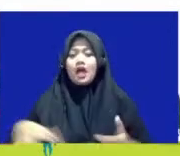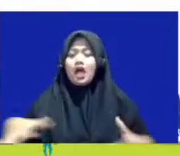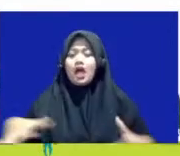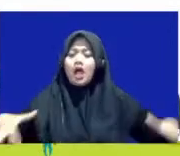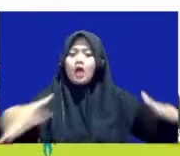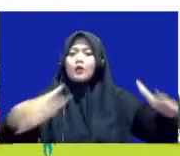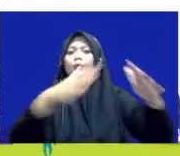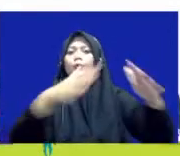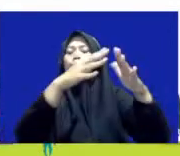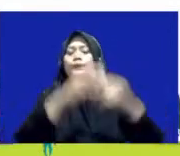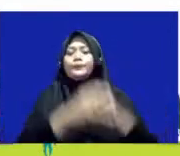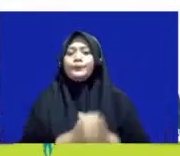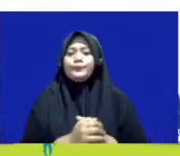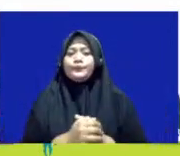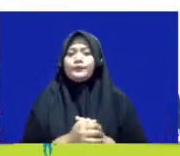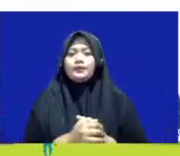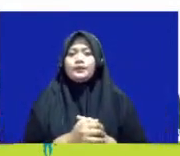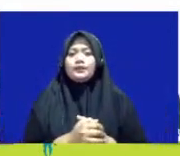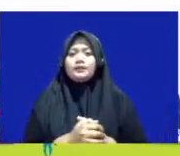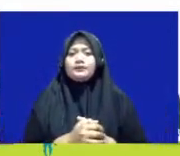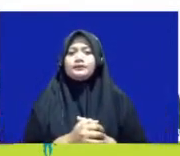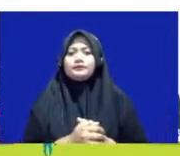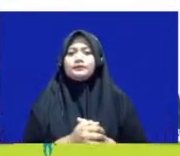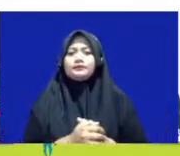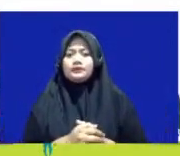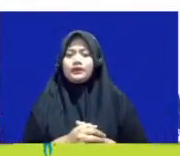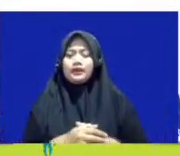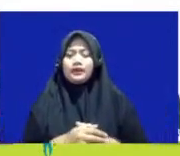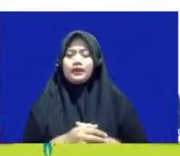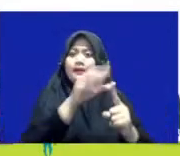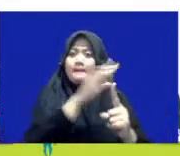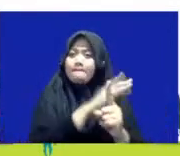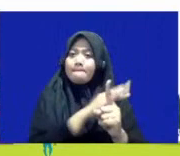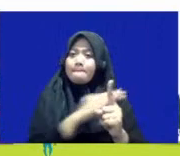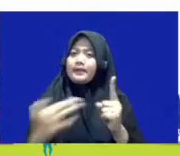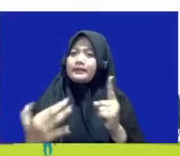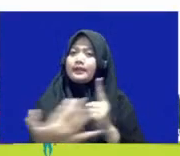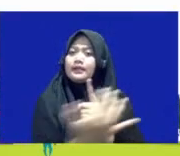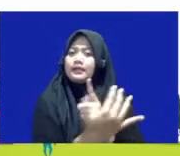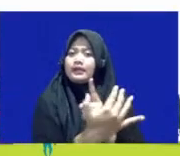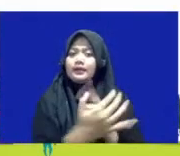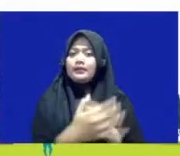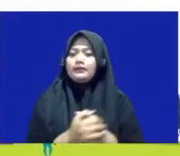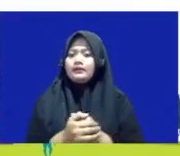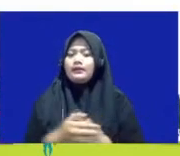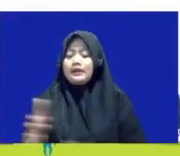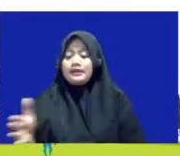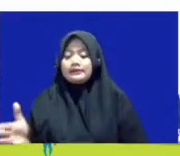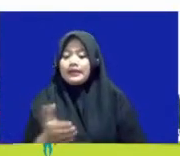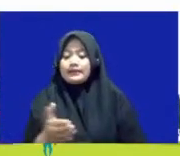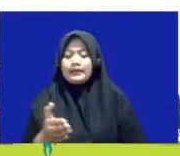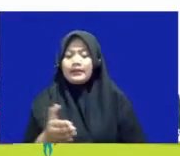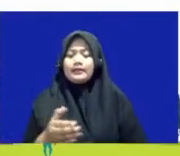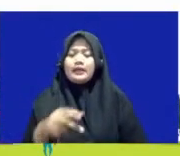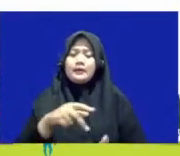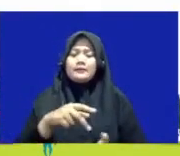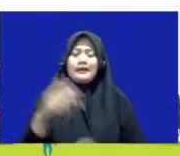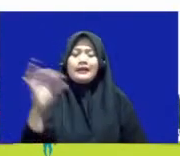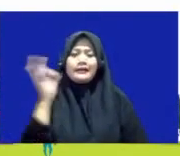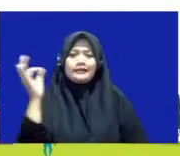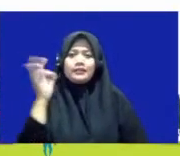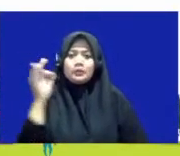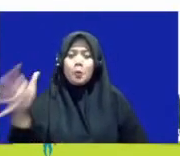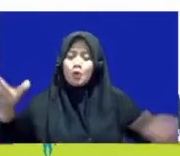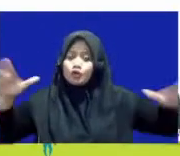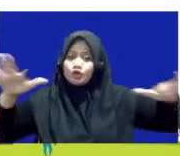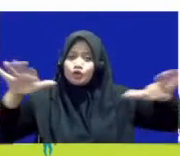longsor yang dan pantai-pantai di pesisir selatan yang rawan tsunami. Salah satu kegiatan